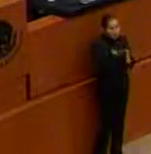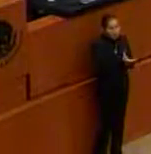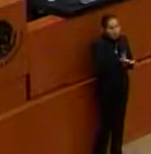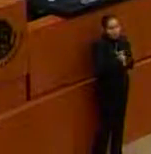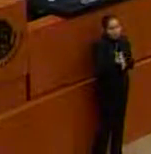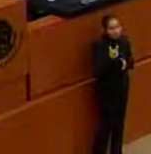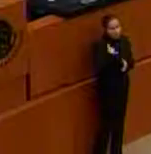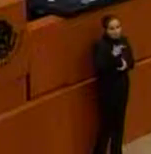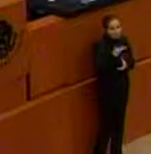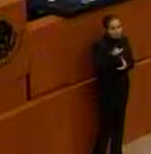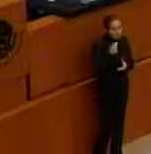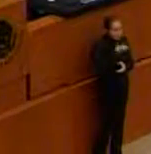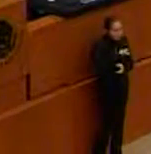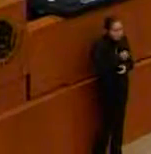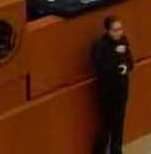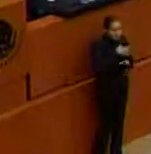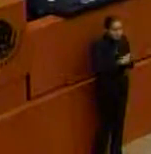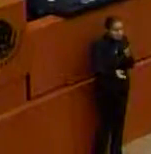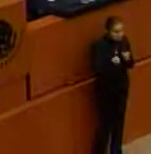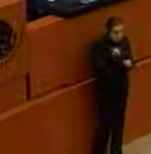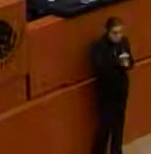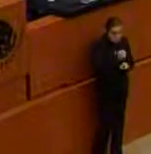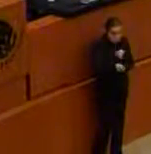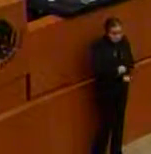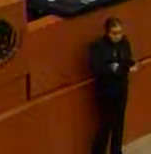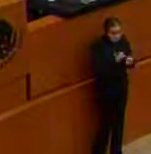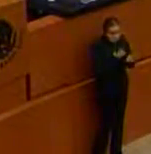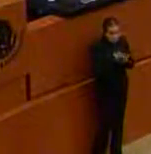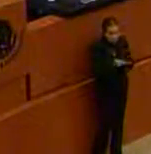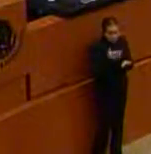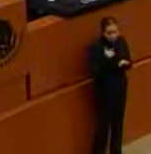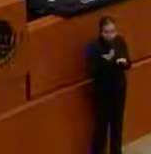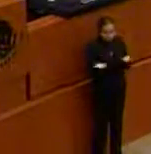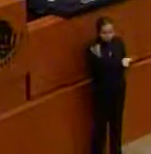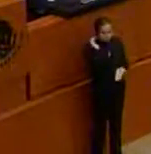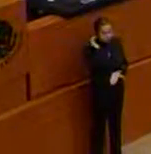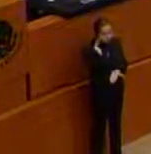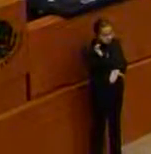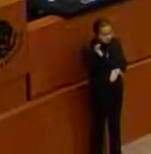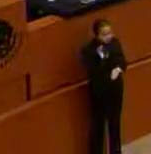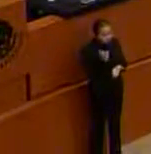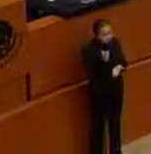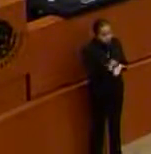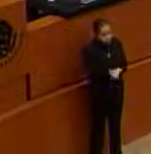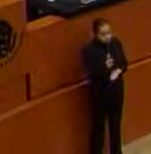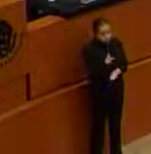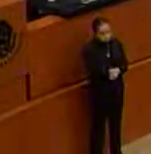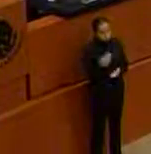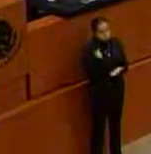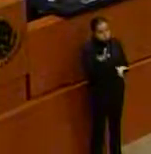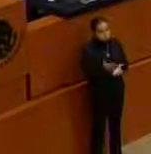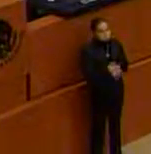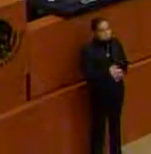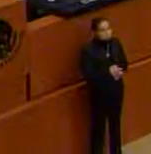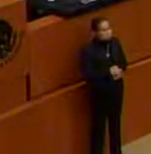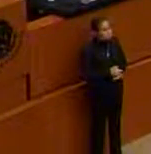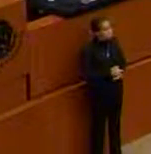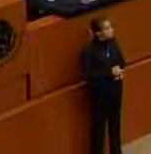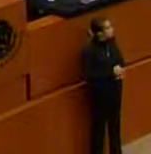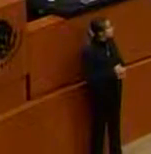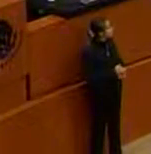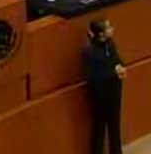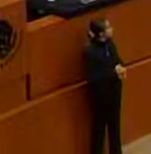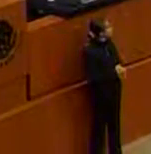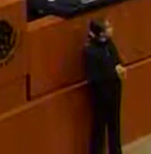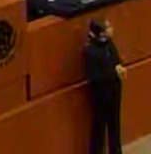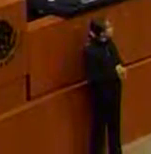dans l'auto-entrepreneuriat par manque d'opportunités d'emploi entraîne une réduction progressive du pouvoir d'achat de la classe moyenne. Cette réduction,